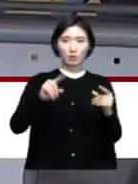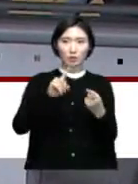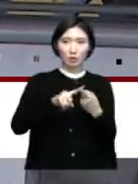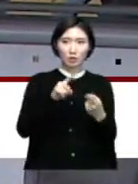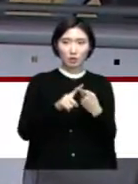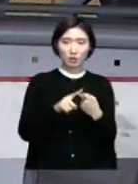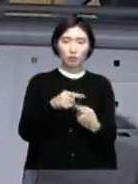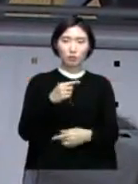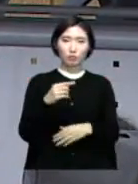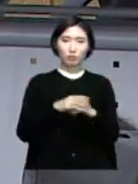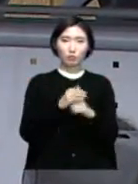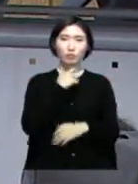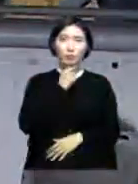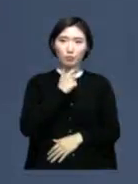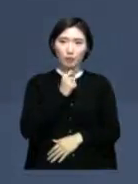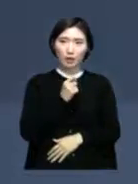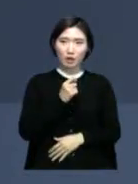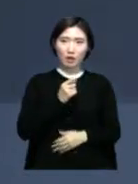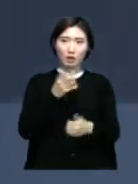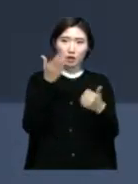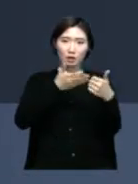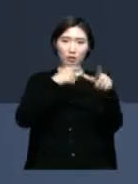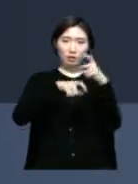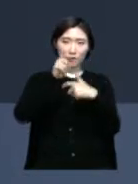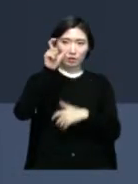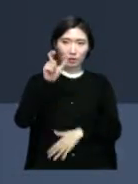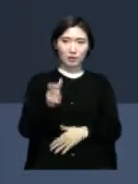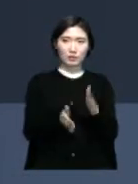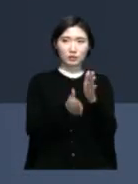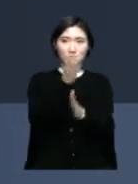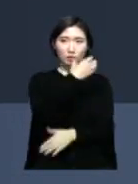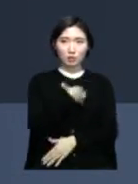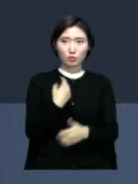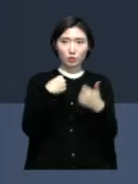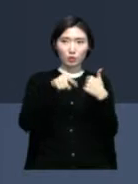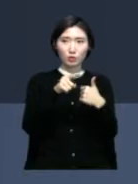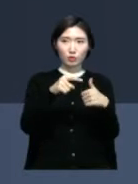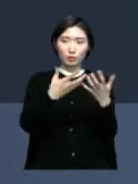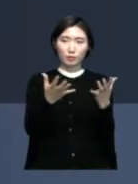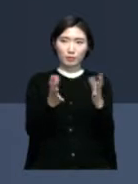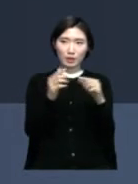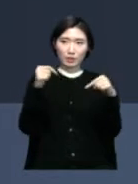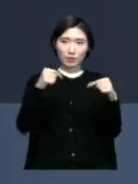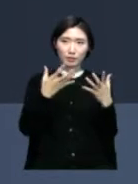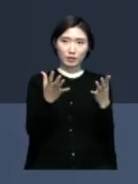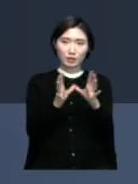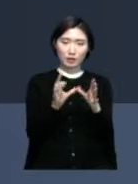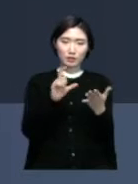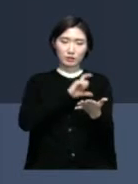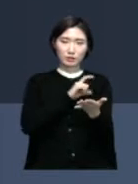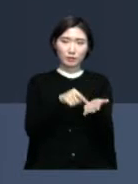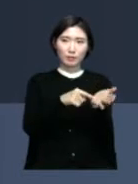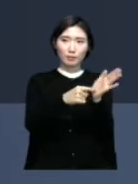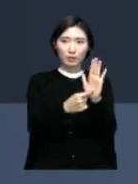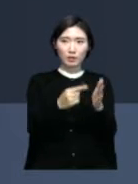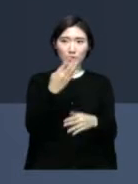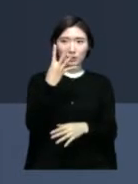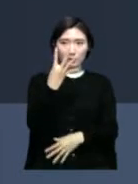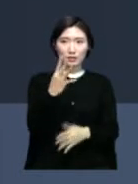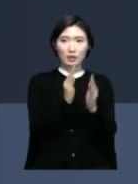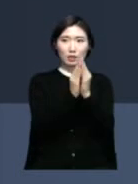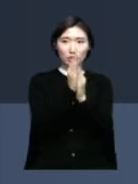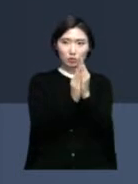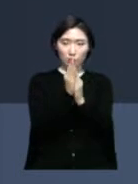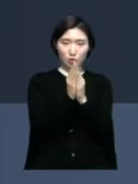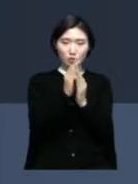요구가 더 거세지는 분위기입니다 전국 시 도교육감 협의회 는 성명을 발표하고 4조 에 이르는 누리과정 예산